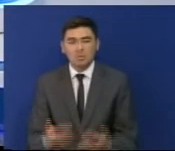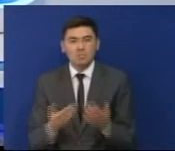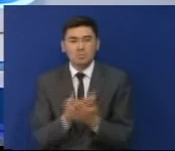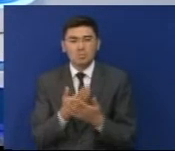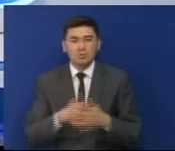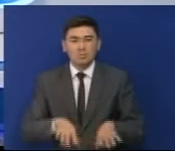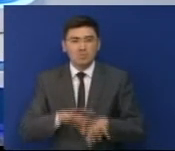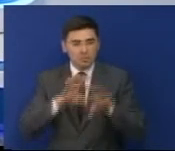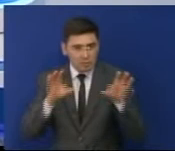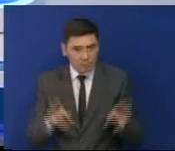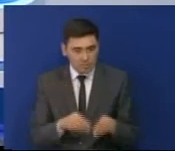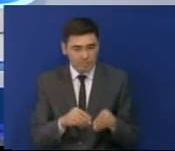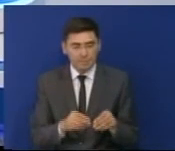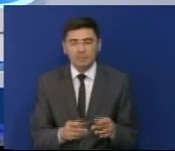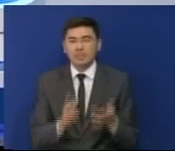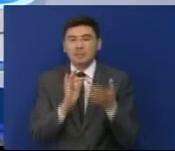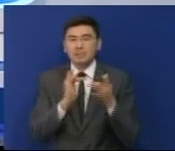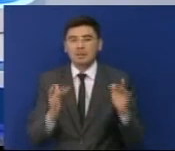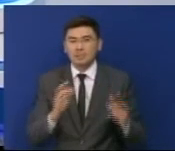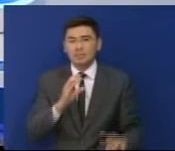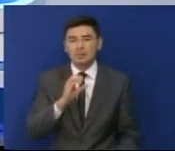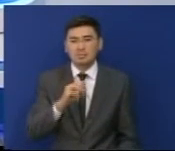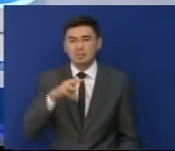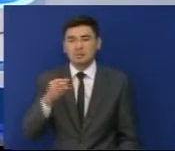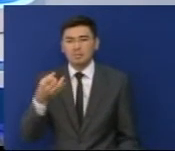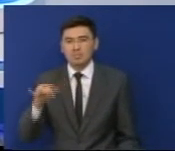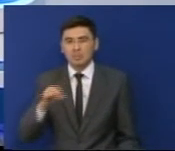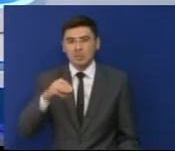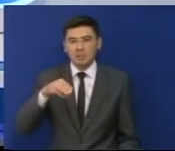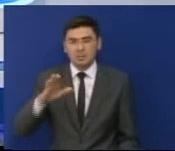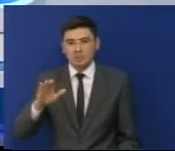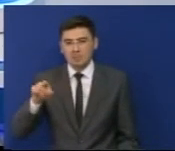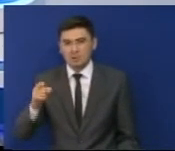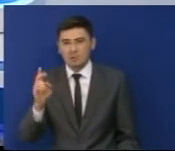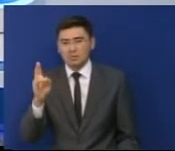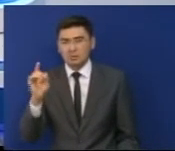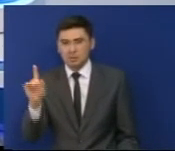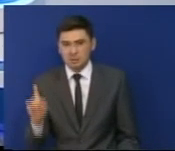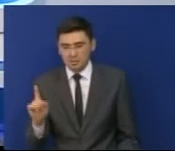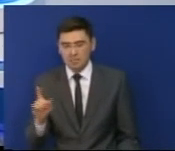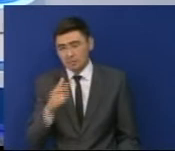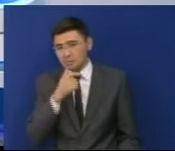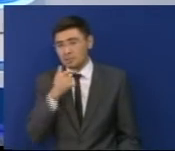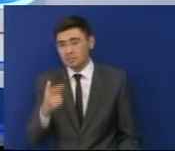Жаңалықтарымыздың толық нұсқасын semeytv.kz сайтынан көре аласыздар. Әзірге келіп түскен ақпараттар легі осы.